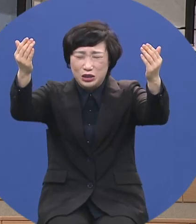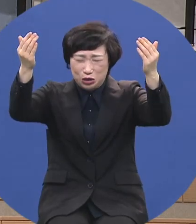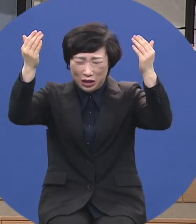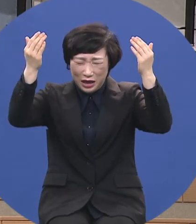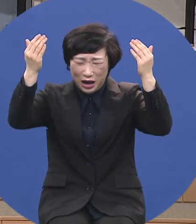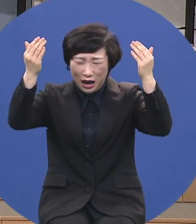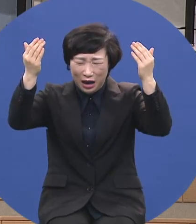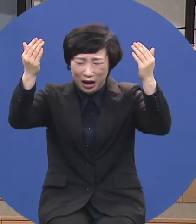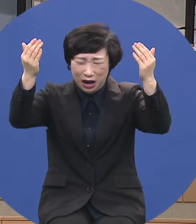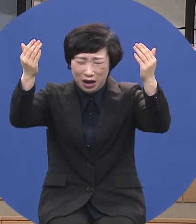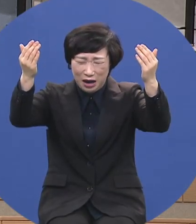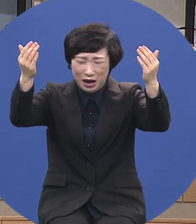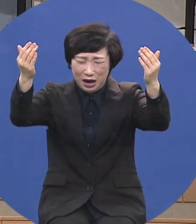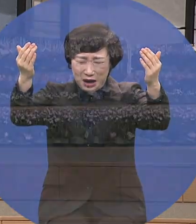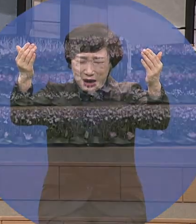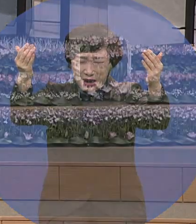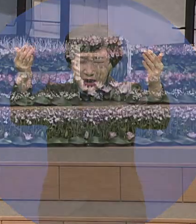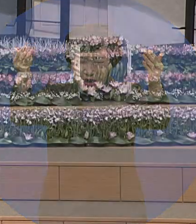주여.